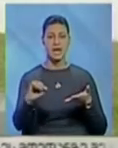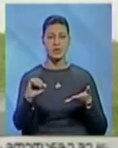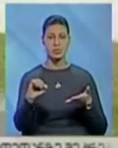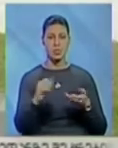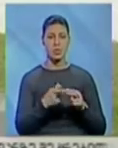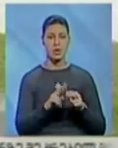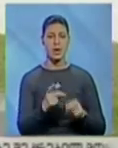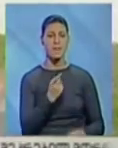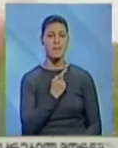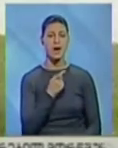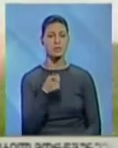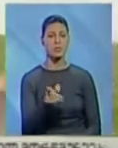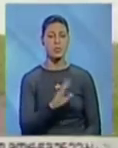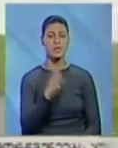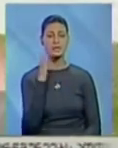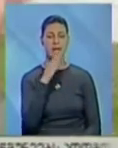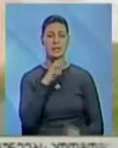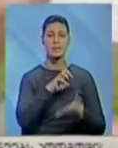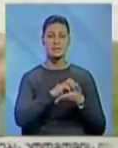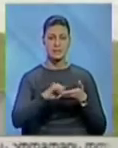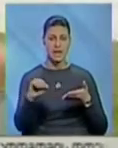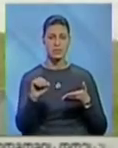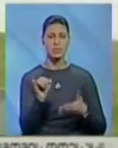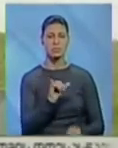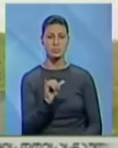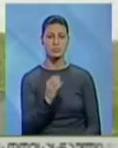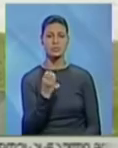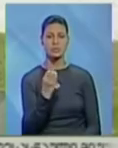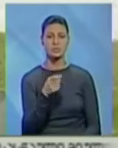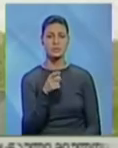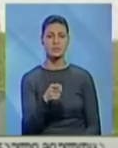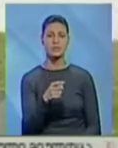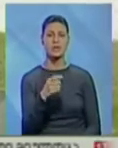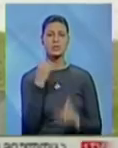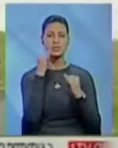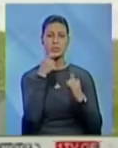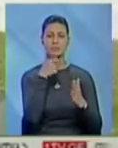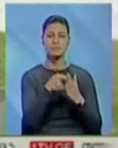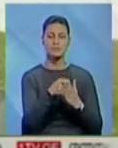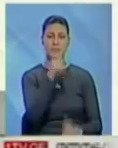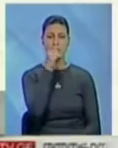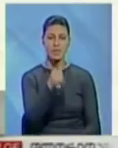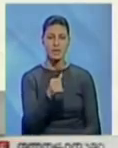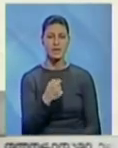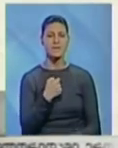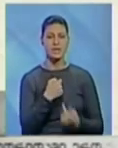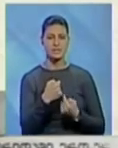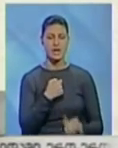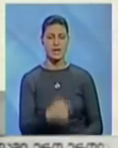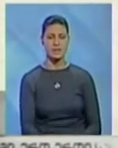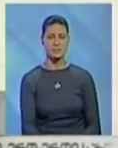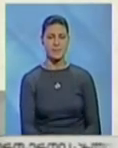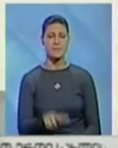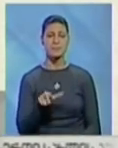მარტო ამას არა, კიდე ეს წყალბა ხო წაიღო და წაგვიღო წყალბა. ან საჯოვრები გვაქვს ვეწვალებით. დინარე